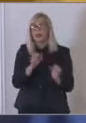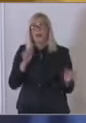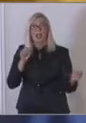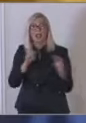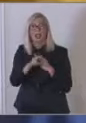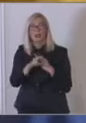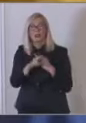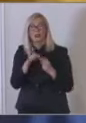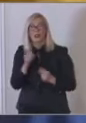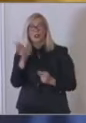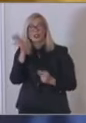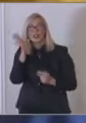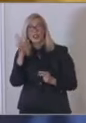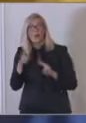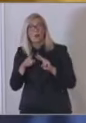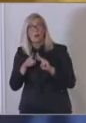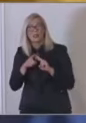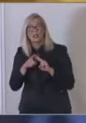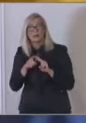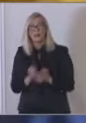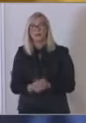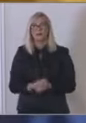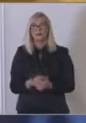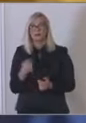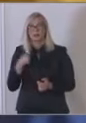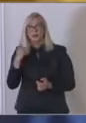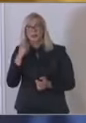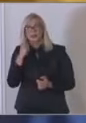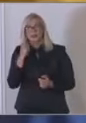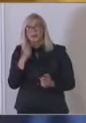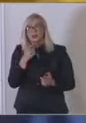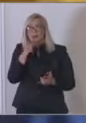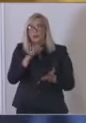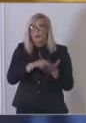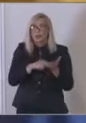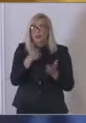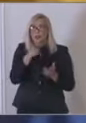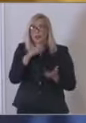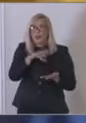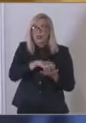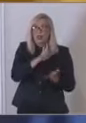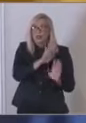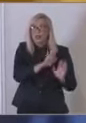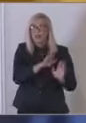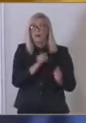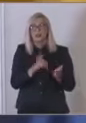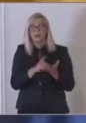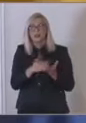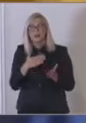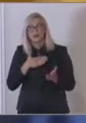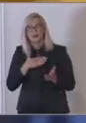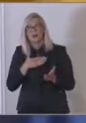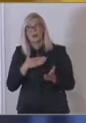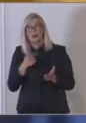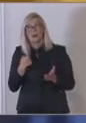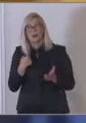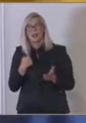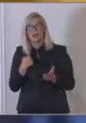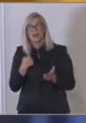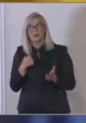sigurisht specifikat që ka regioni atje, por duhet i marrim parasysh ato. Oda